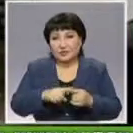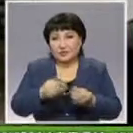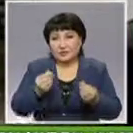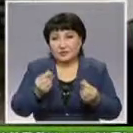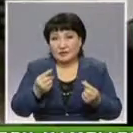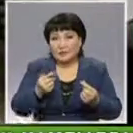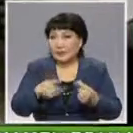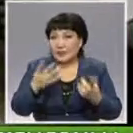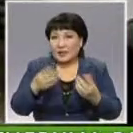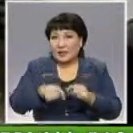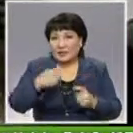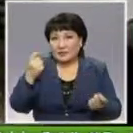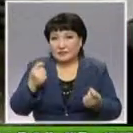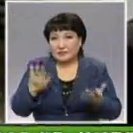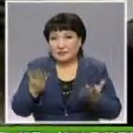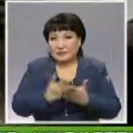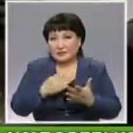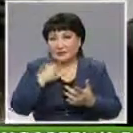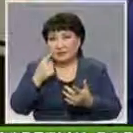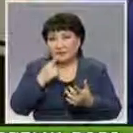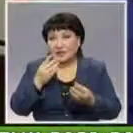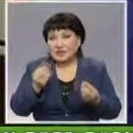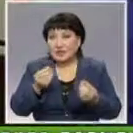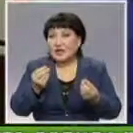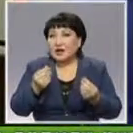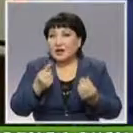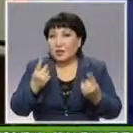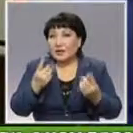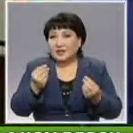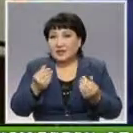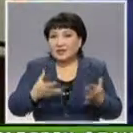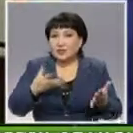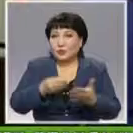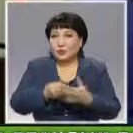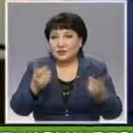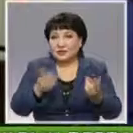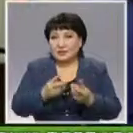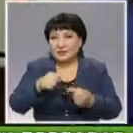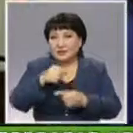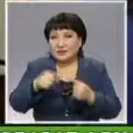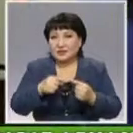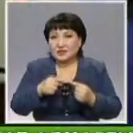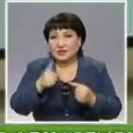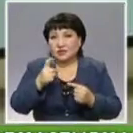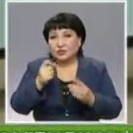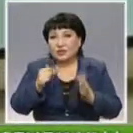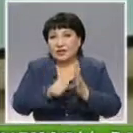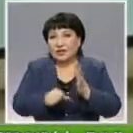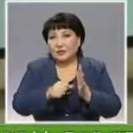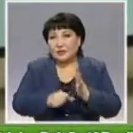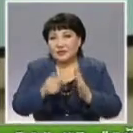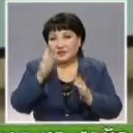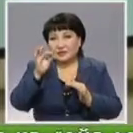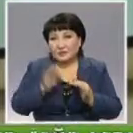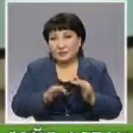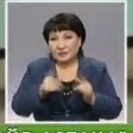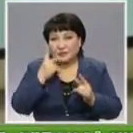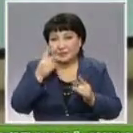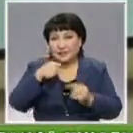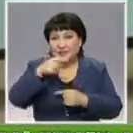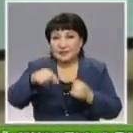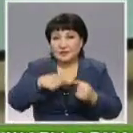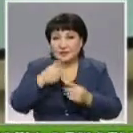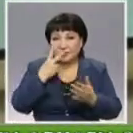атану үшін қып-қызыл қаражат төлеу қажет. Мәселен, жыл сайын орта бизнес өкілдері 160 айлық есептік көрсеткіш көлемінде төлем жасауы керек. Ал ірі